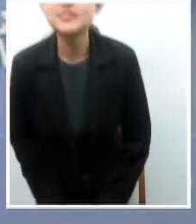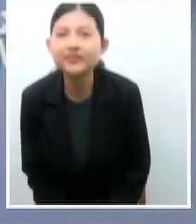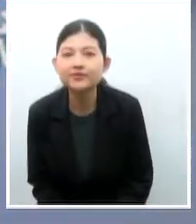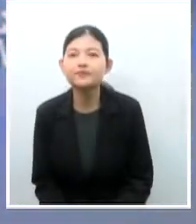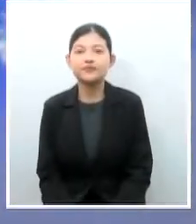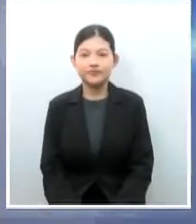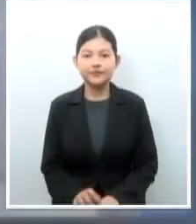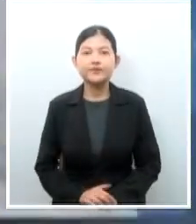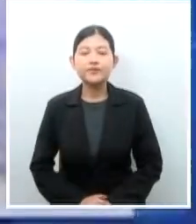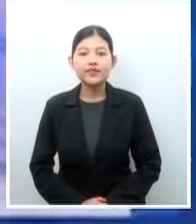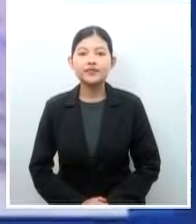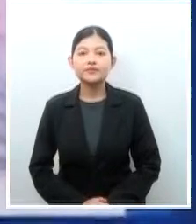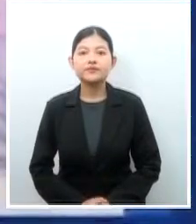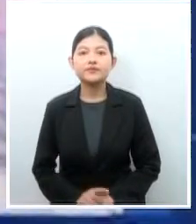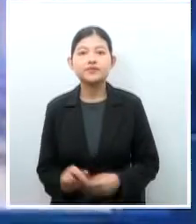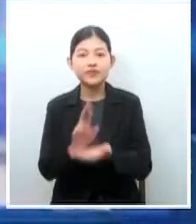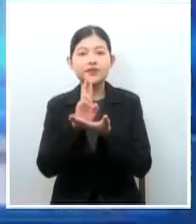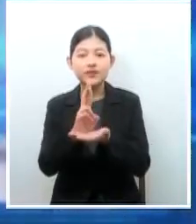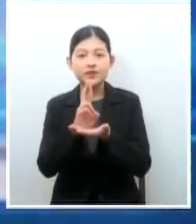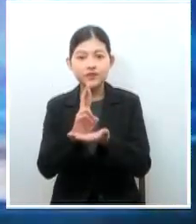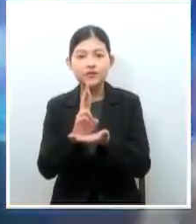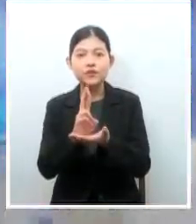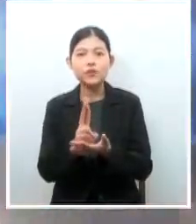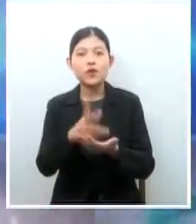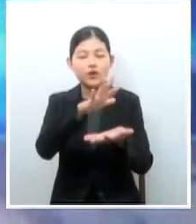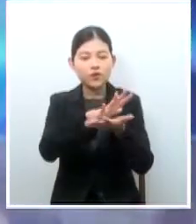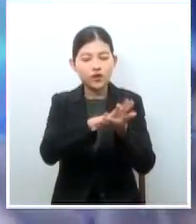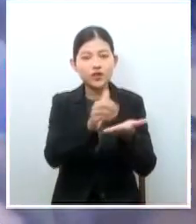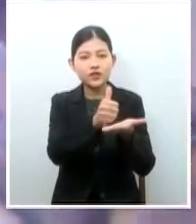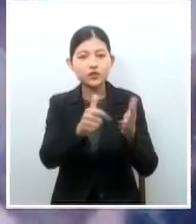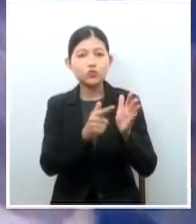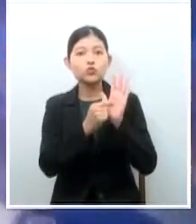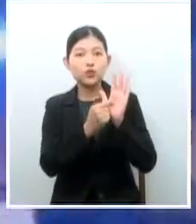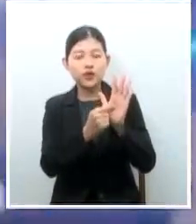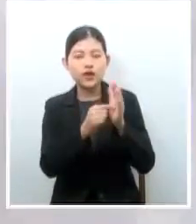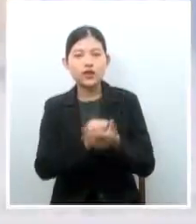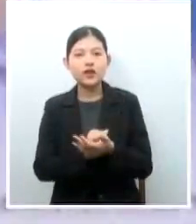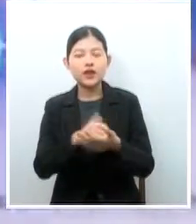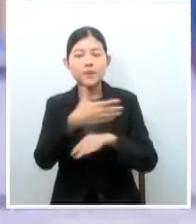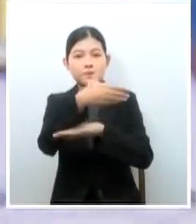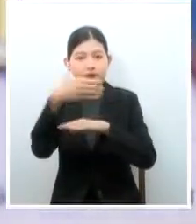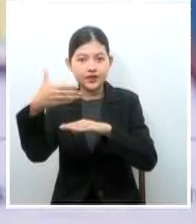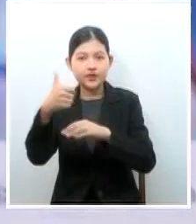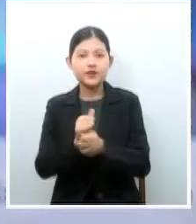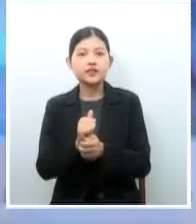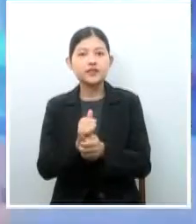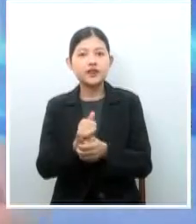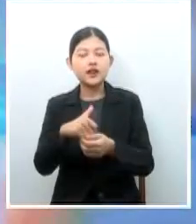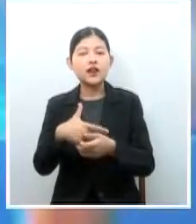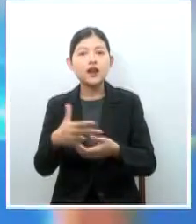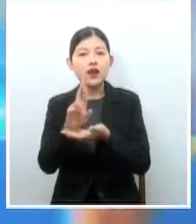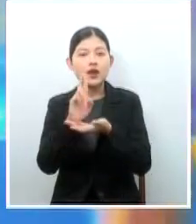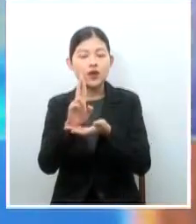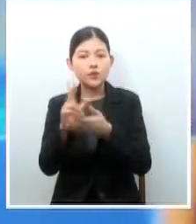พื้นฐานรางวัลโรงเรียนต้นแบบสภานักเรียนระดับประเทศรางวัลชนะเลิศระบบการดูแลช่